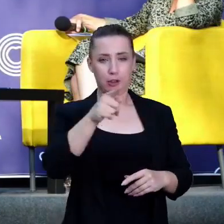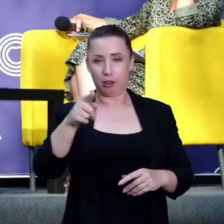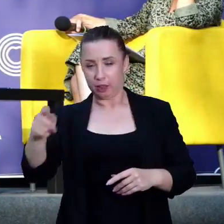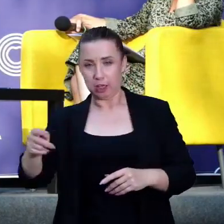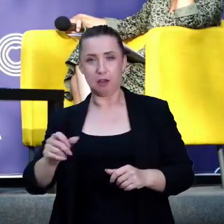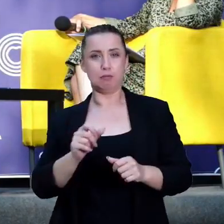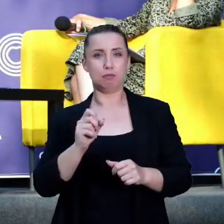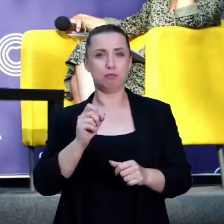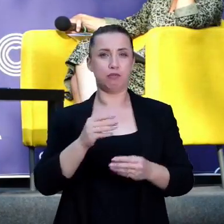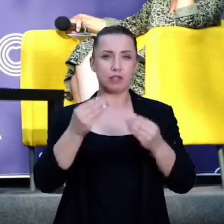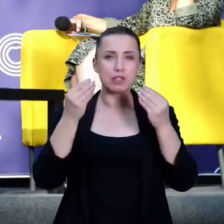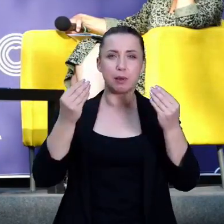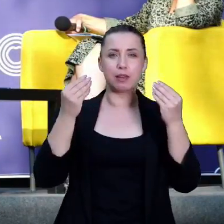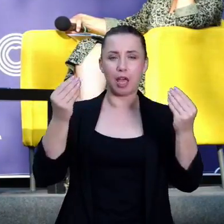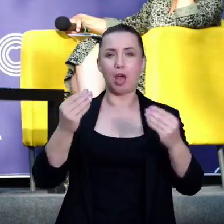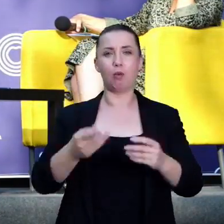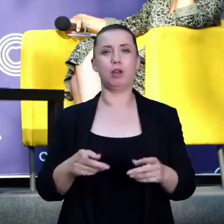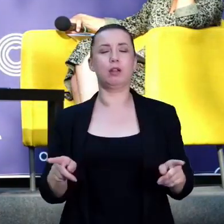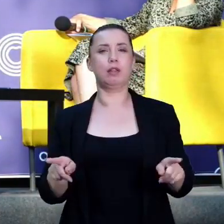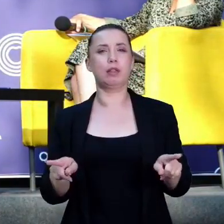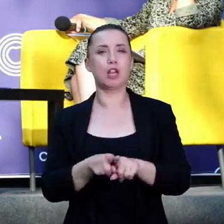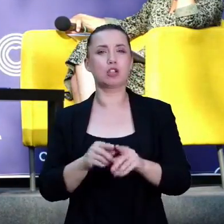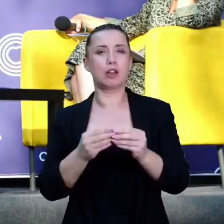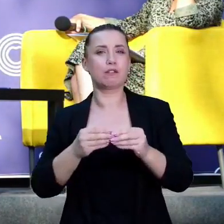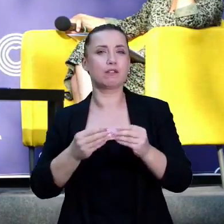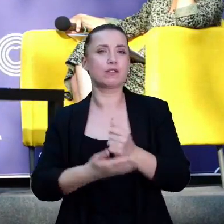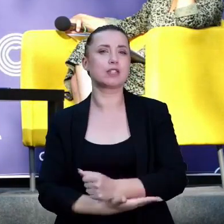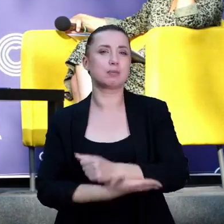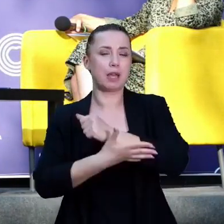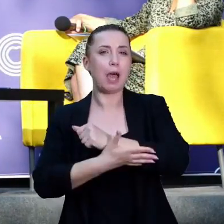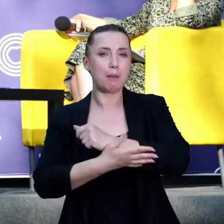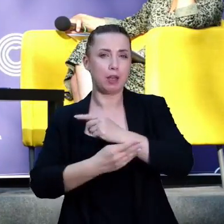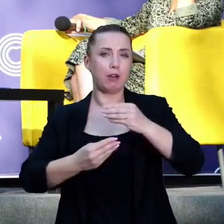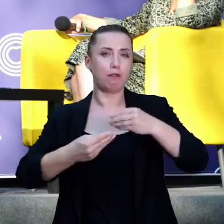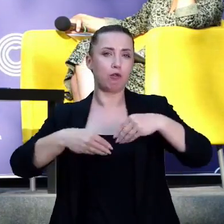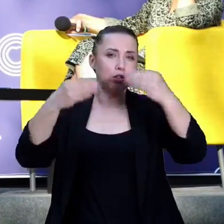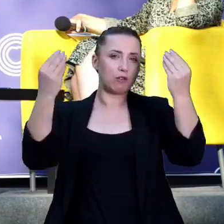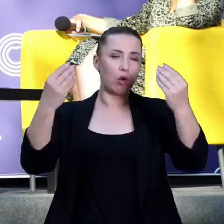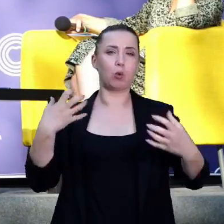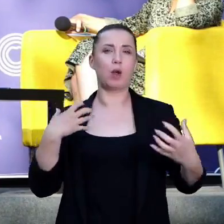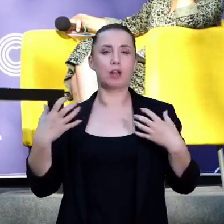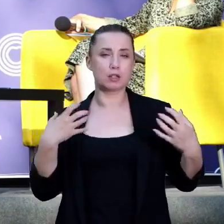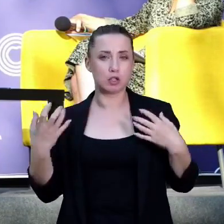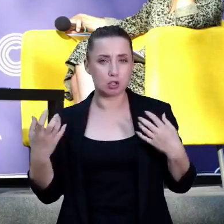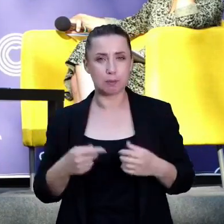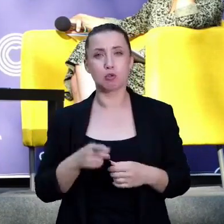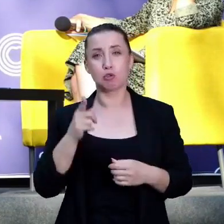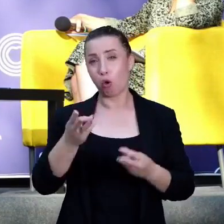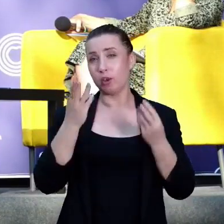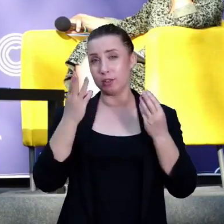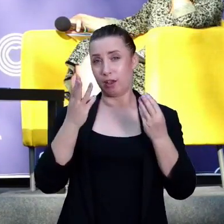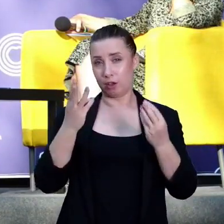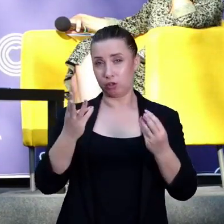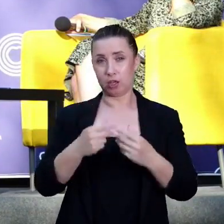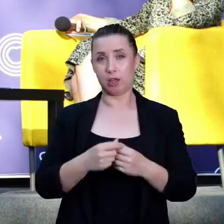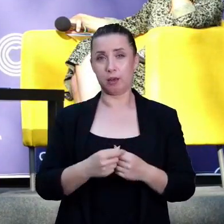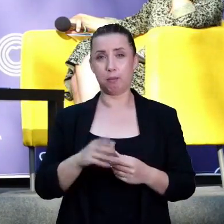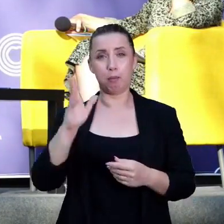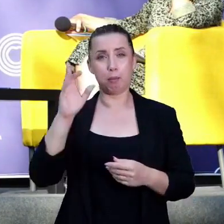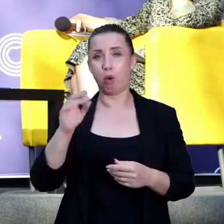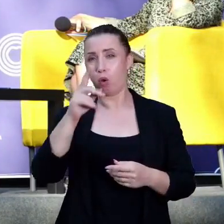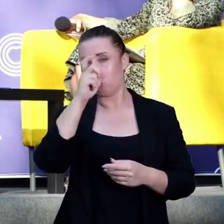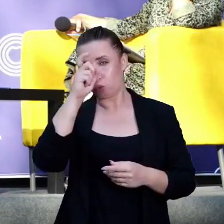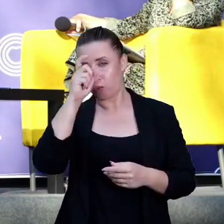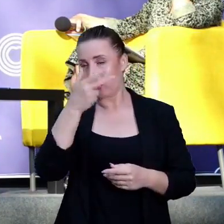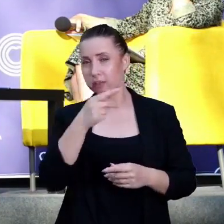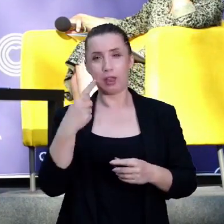że wspieramy ich także w rozwoju artystycznym czy w rzemiośle. To jest ogromnie ważne i wtedy człowiek nie myśli o sobie, tylko myśli